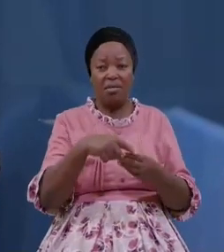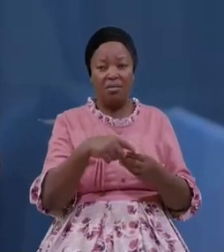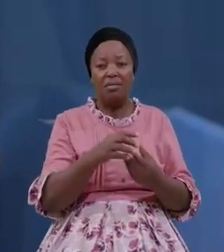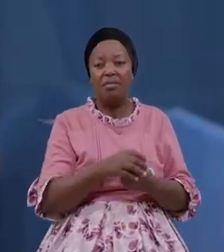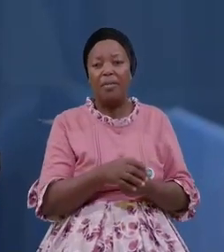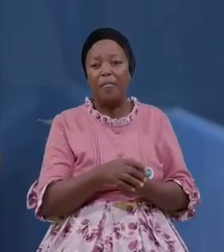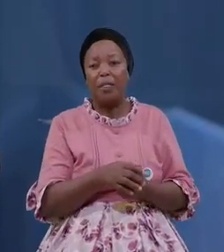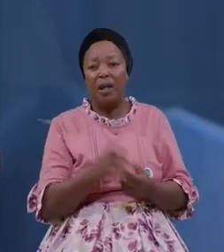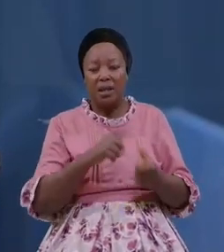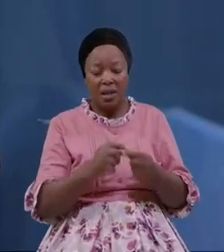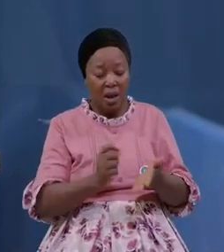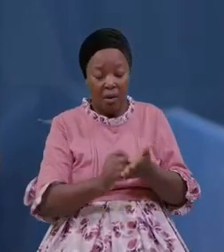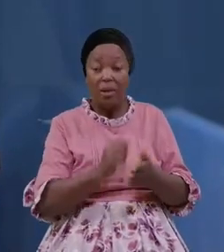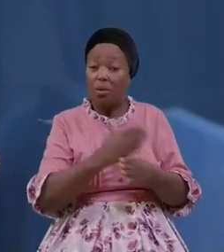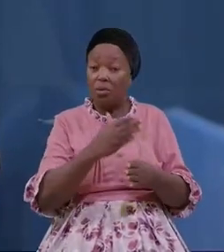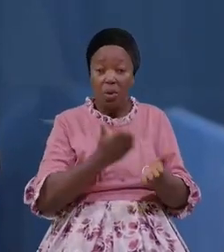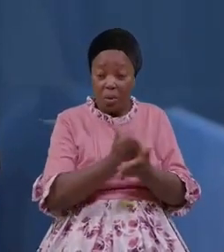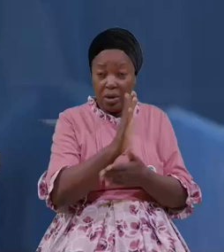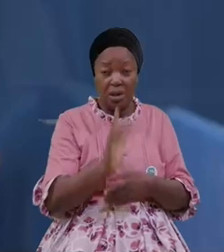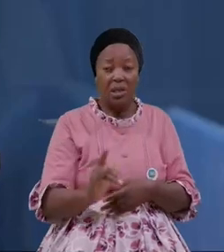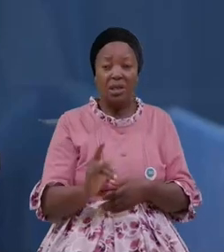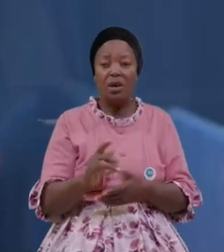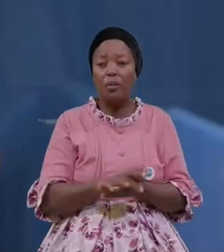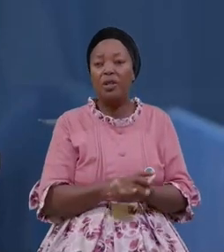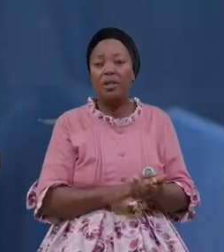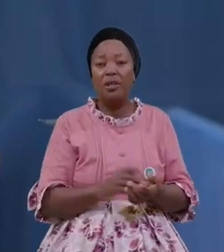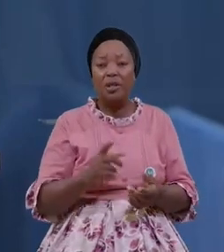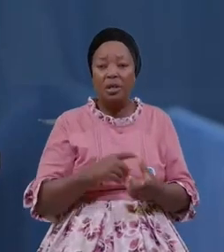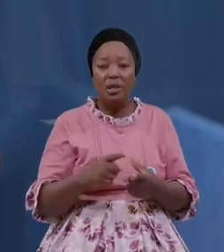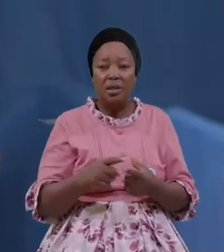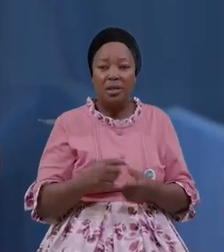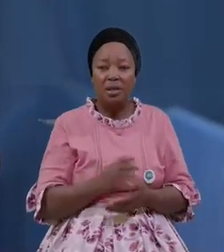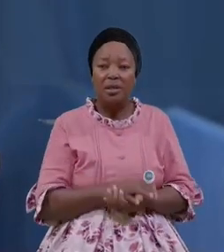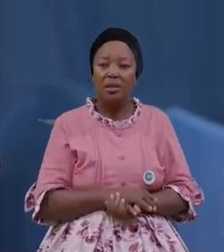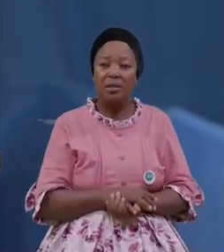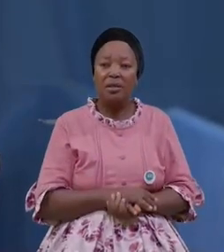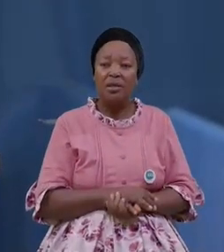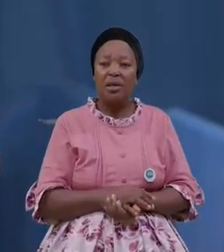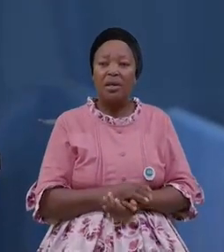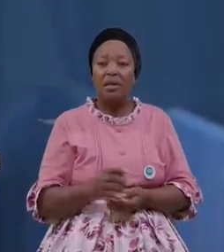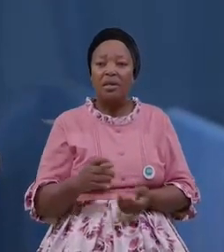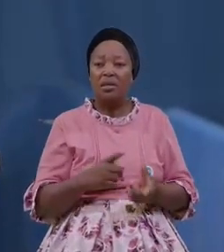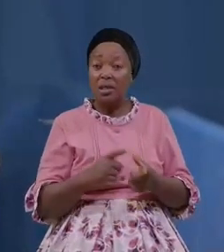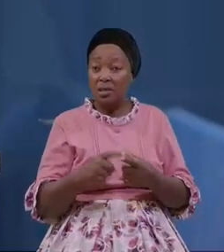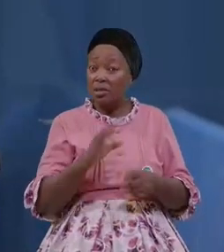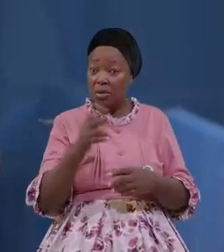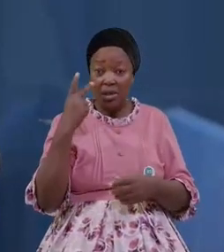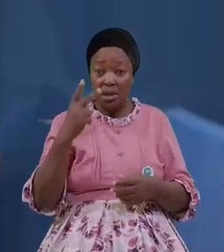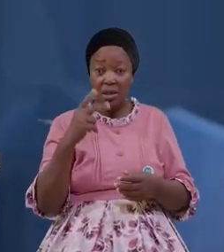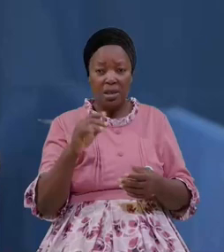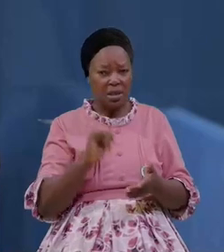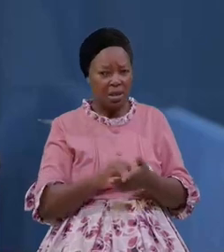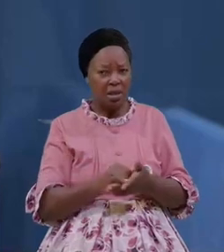et commencz à prier le Seigneur parce que vous ne devez pas rentrer chez vous